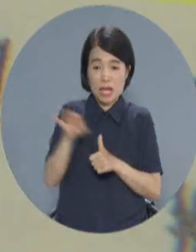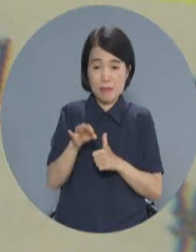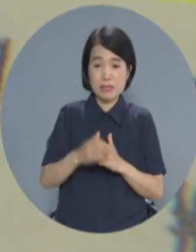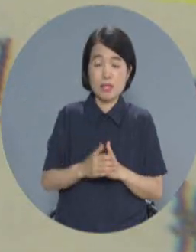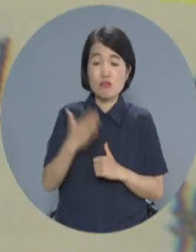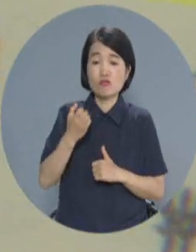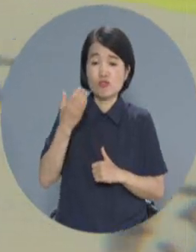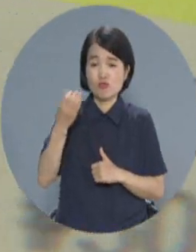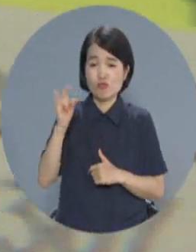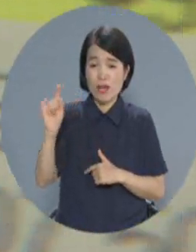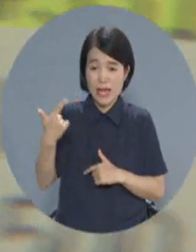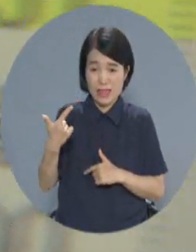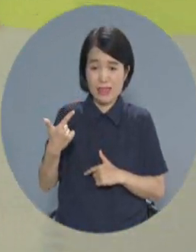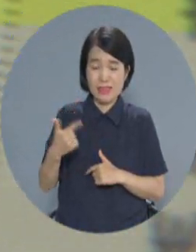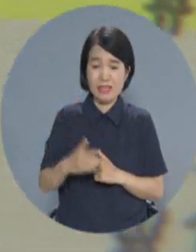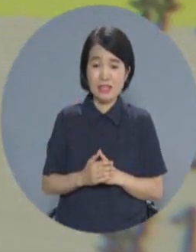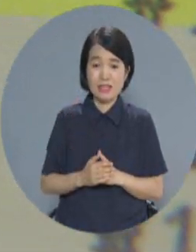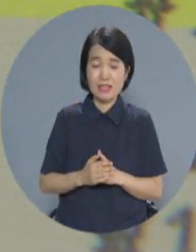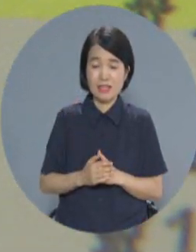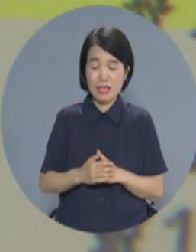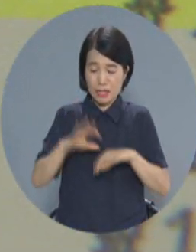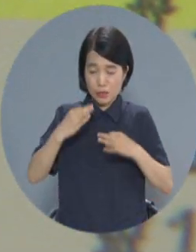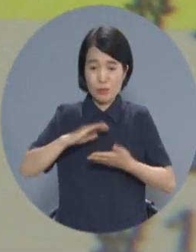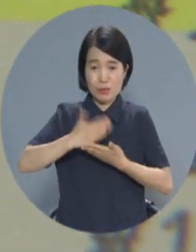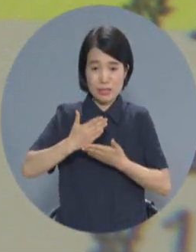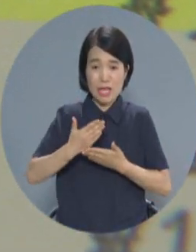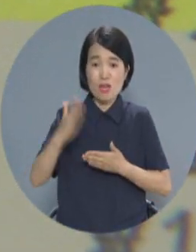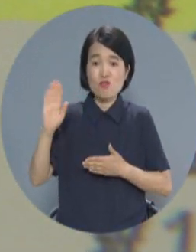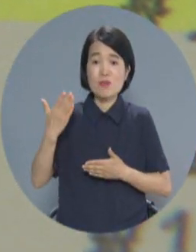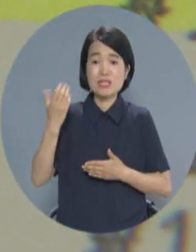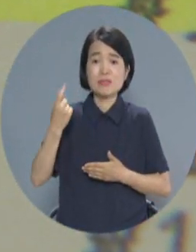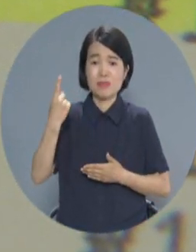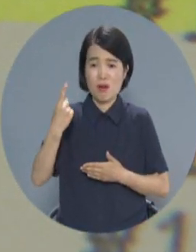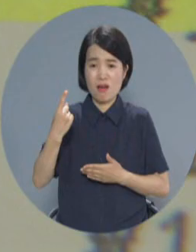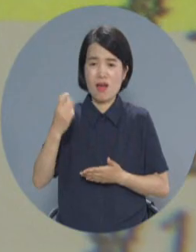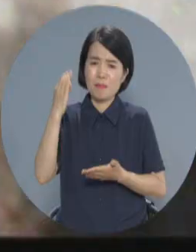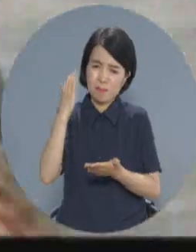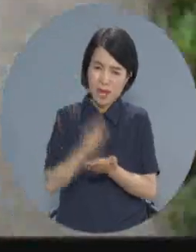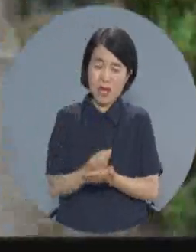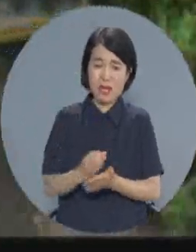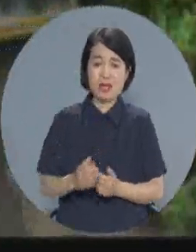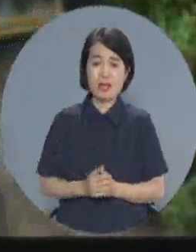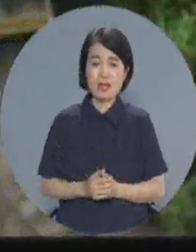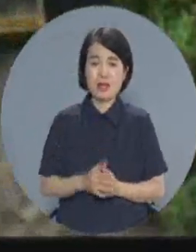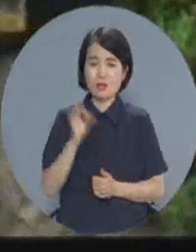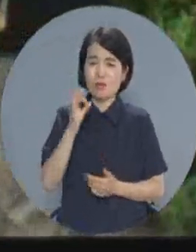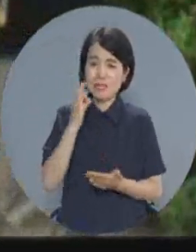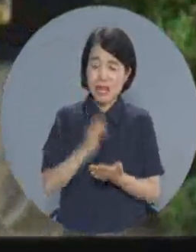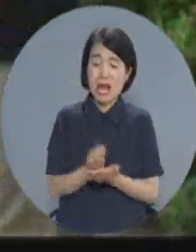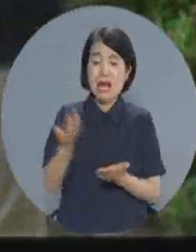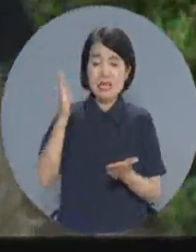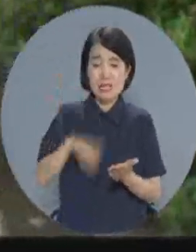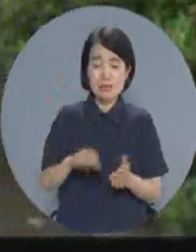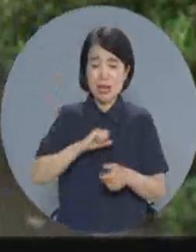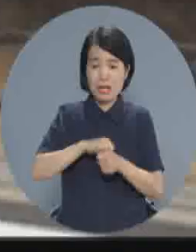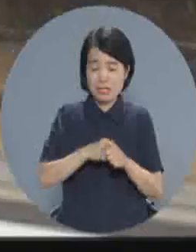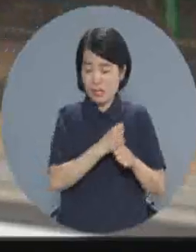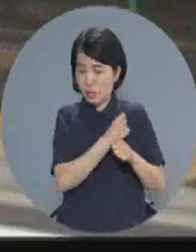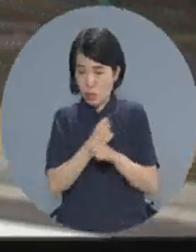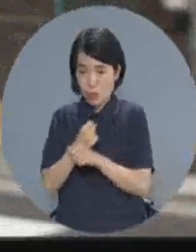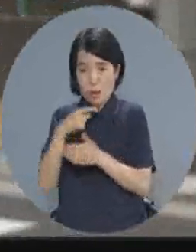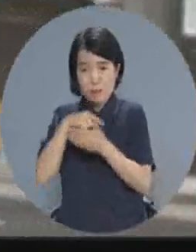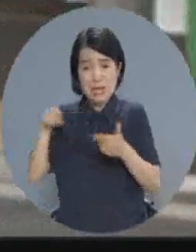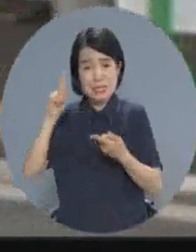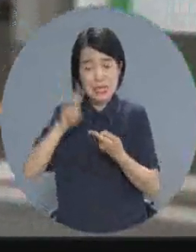금액은 99엔. 통장에 찍힌 건 931원뿐입니다. 돈도 돈이지만 강제동원 피해자를